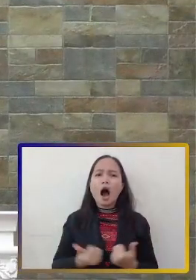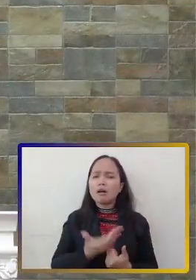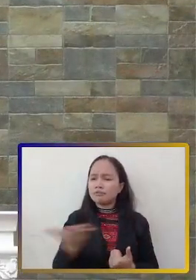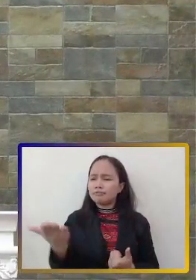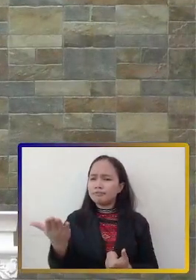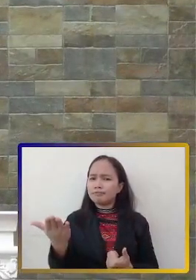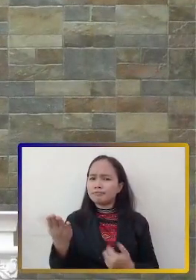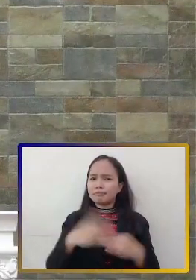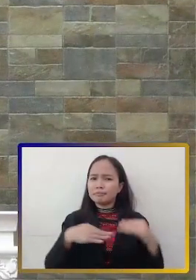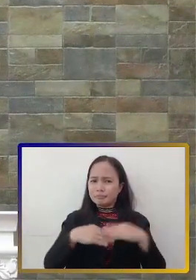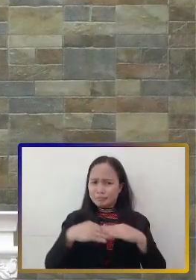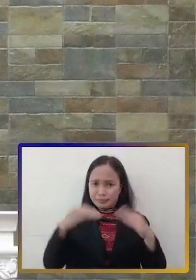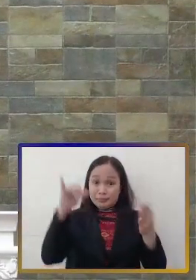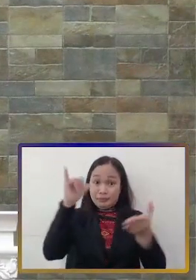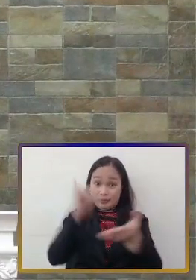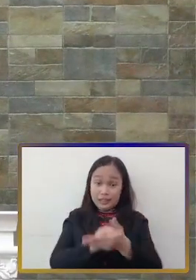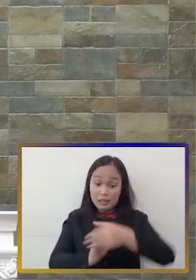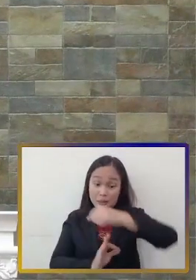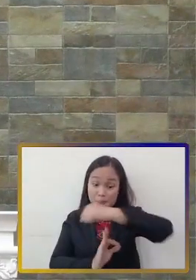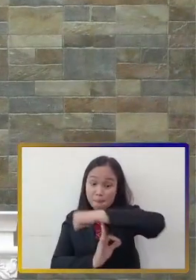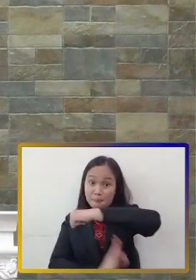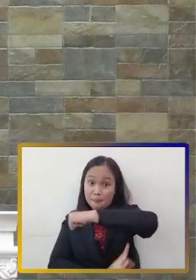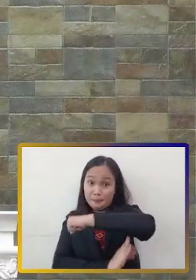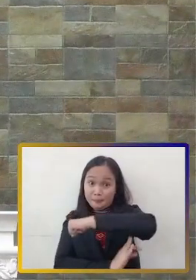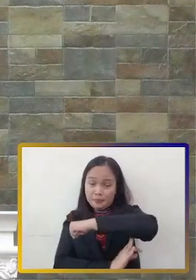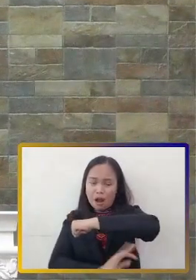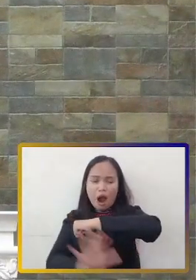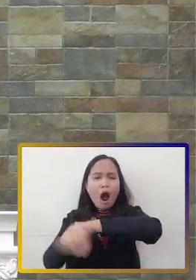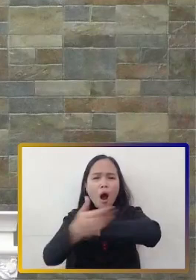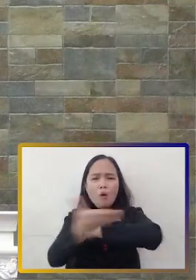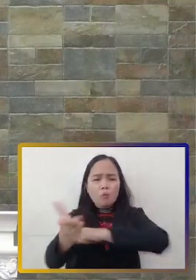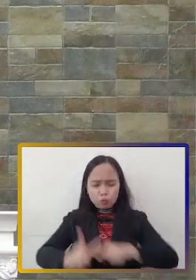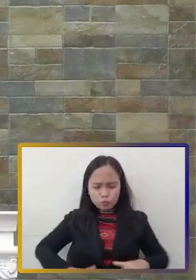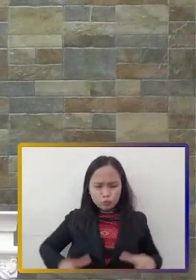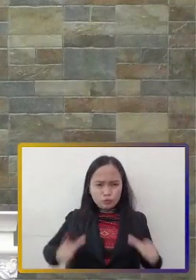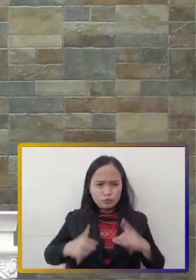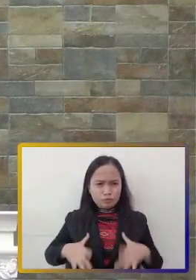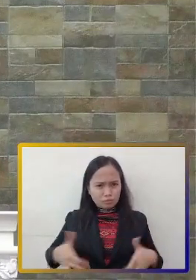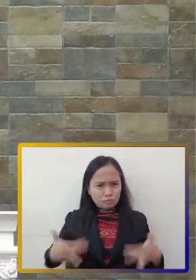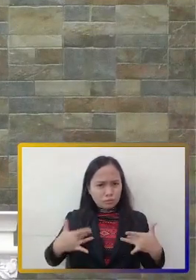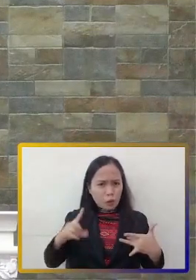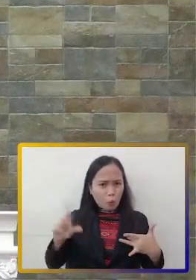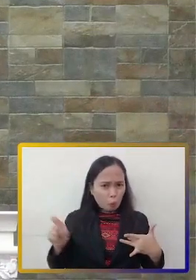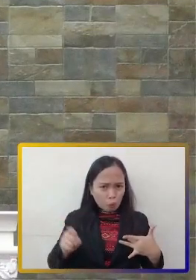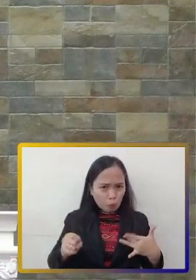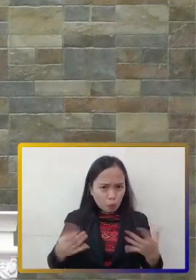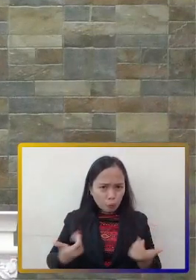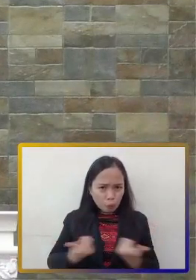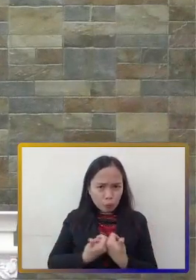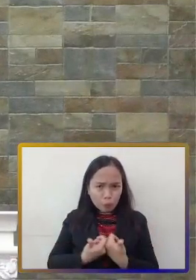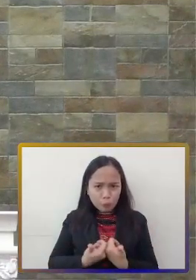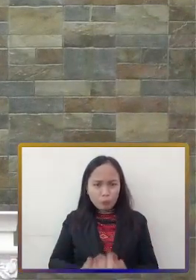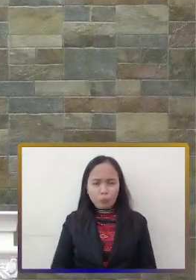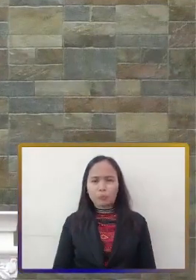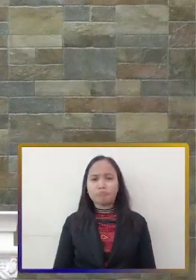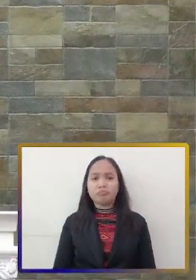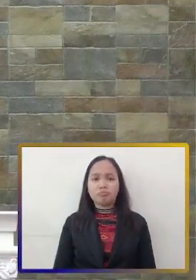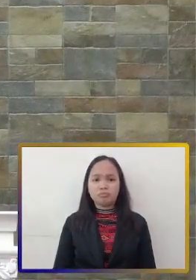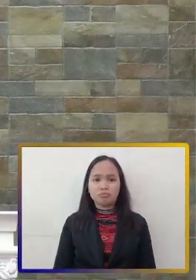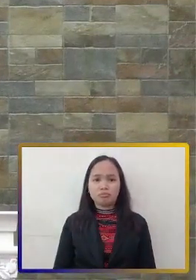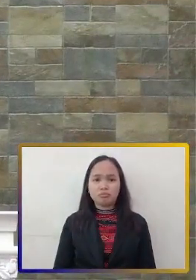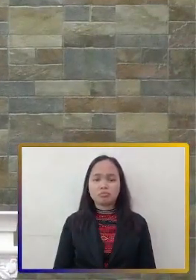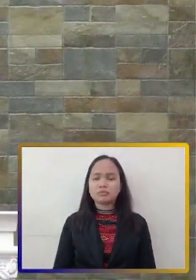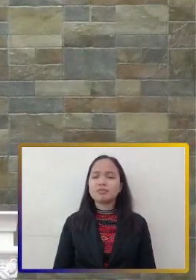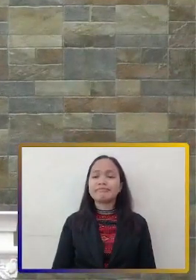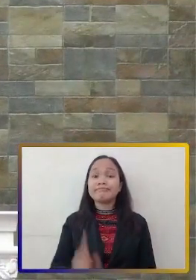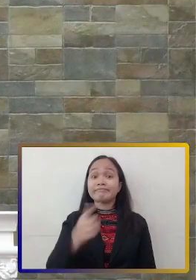that foundation? How do you build your life in it? Are you willing to submit? Bakit sabi ko nga sa inyo,